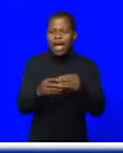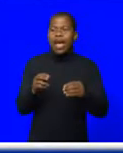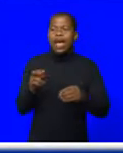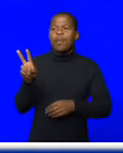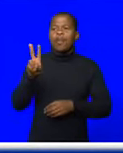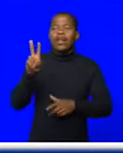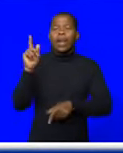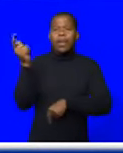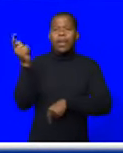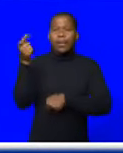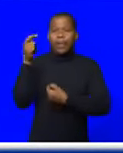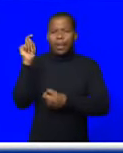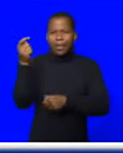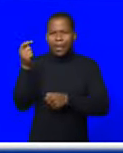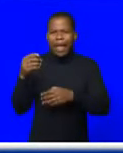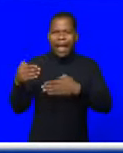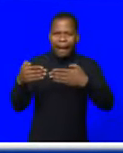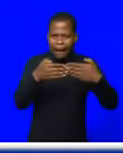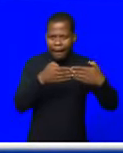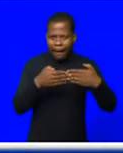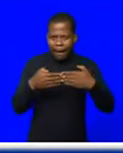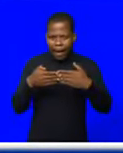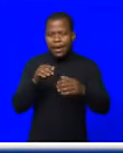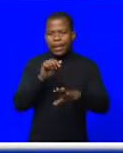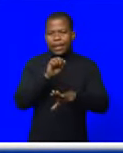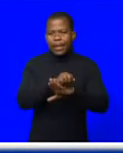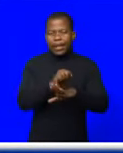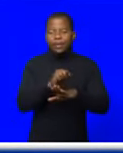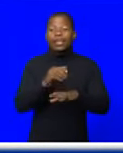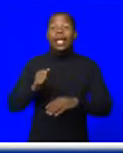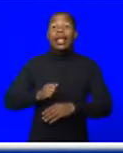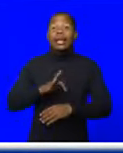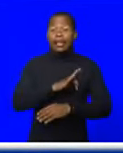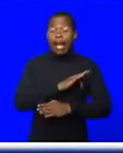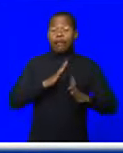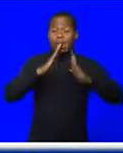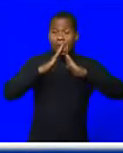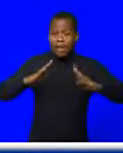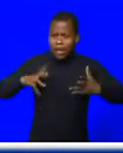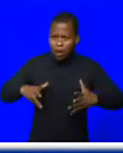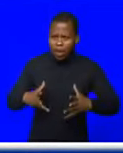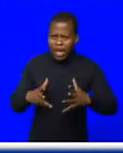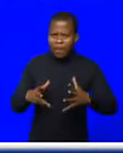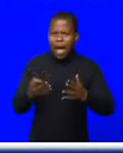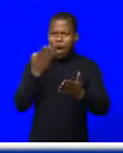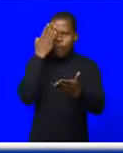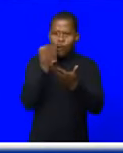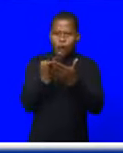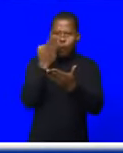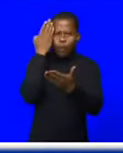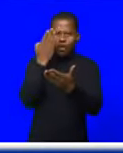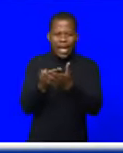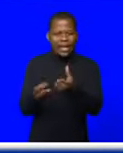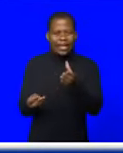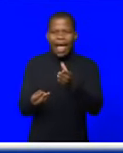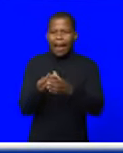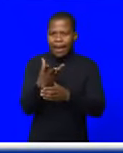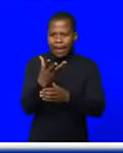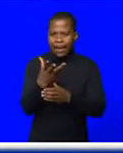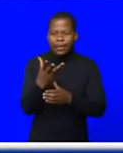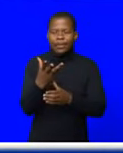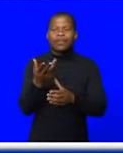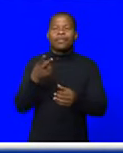temdzabu. Tisebenti telitiko letekulima kuleli setivele ticalile kufundza ngekuthi yini lefanele